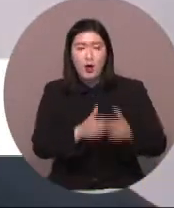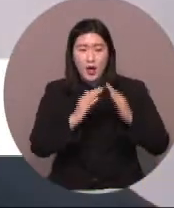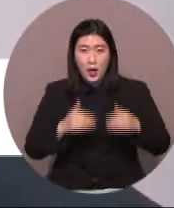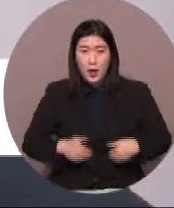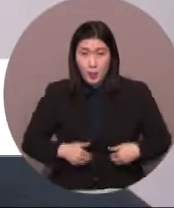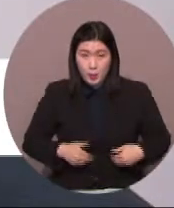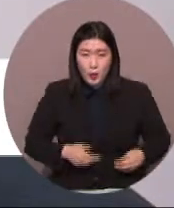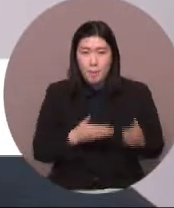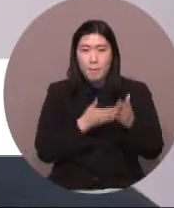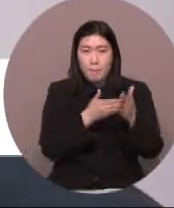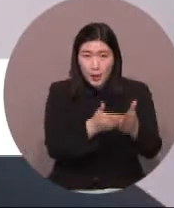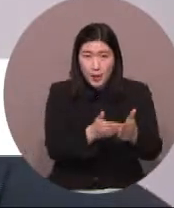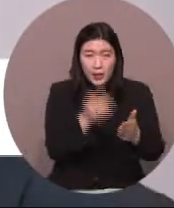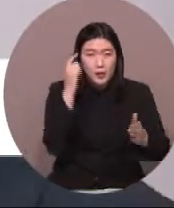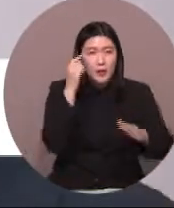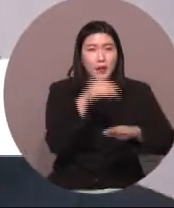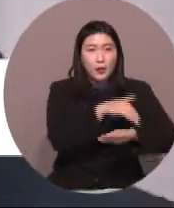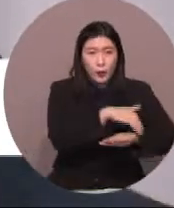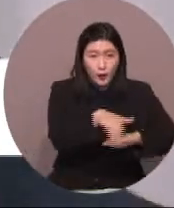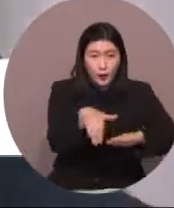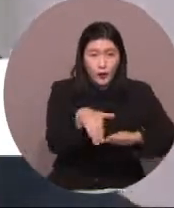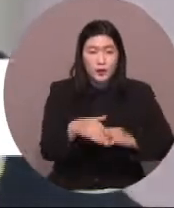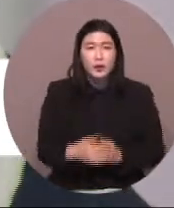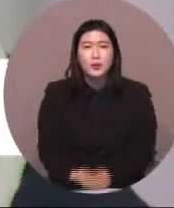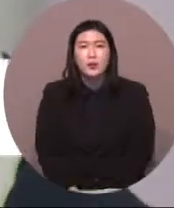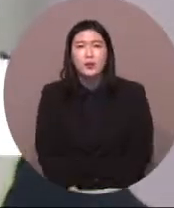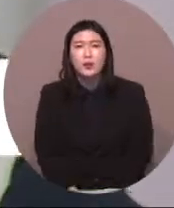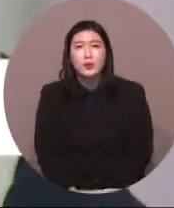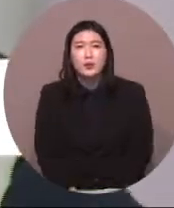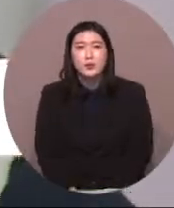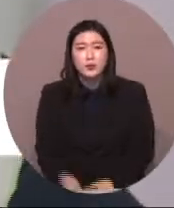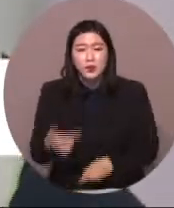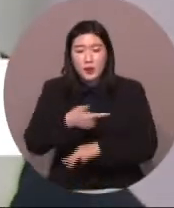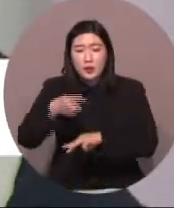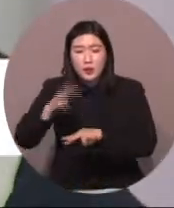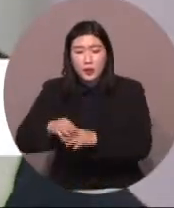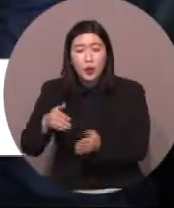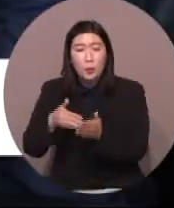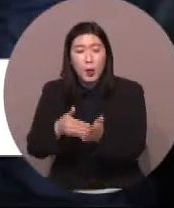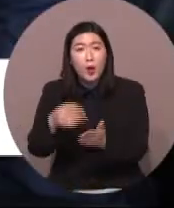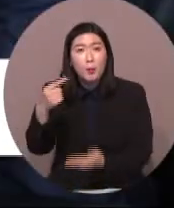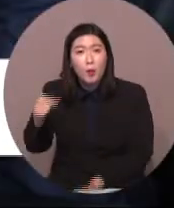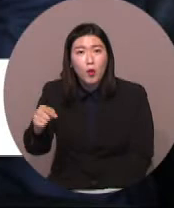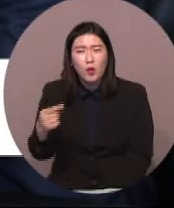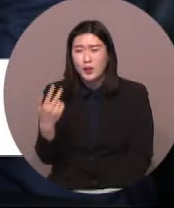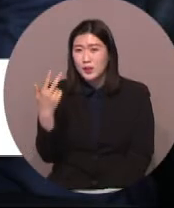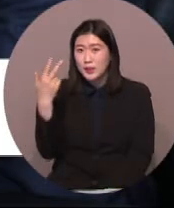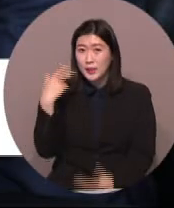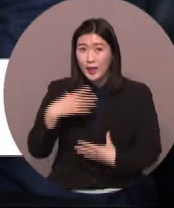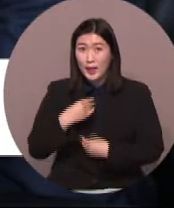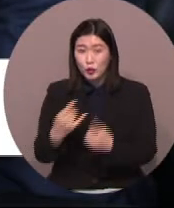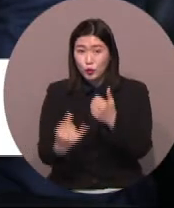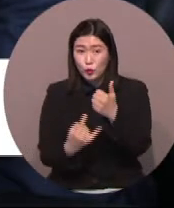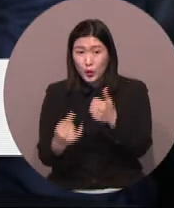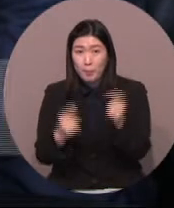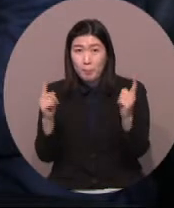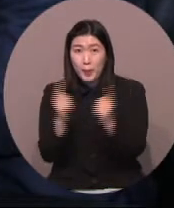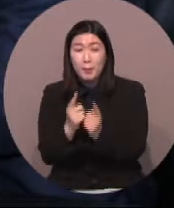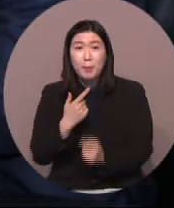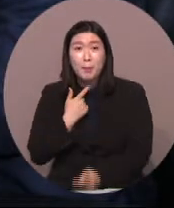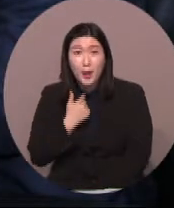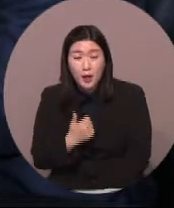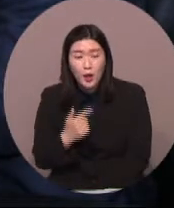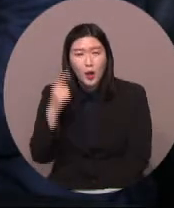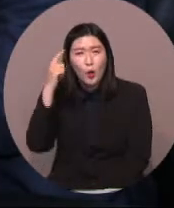설치 등 지역 현안을 적극 건의할 계획입니다 앞서 지난주 안철수 인수위원장 과 김병준 지역